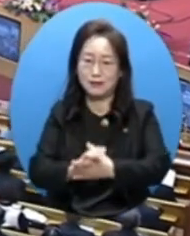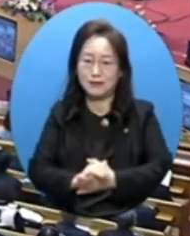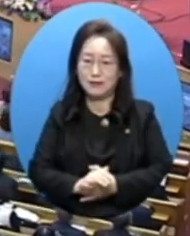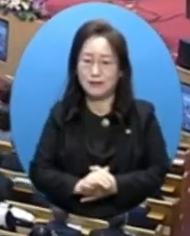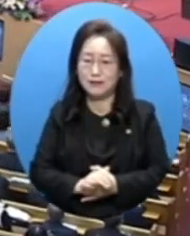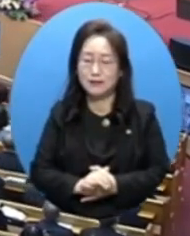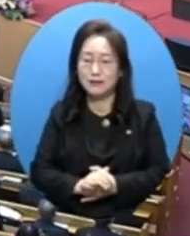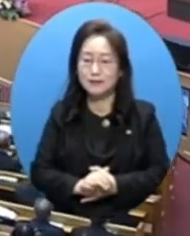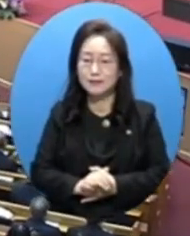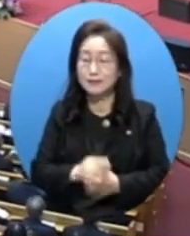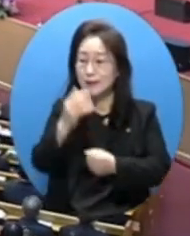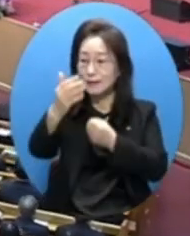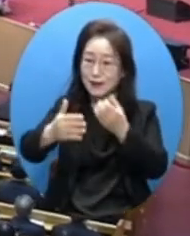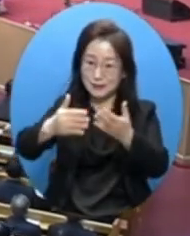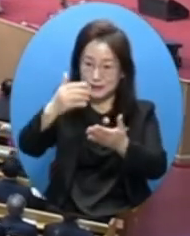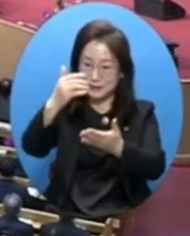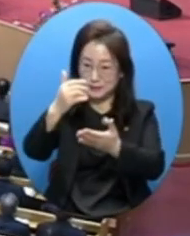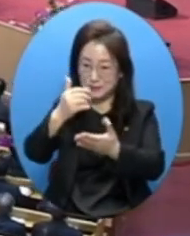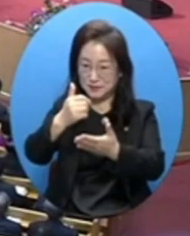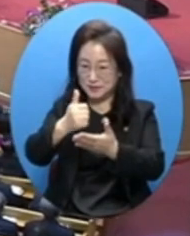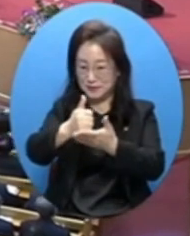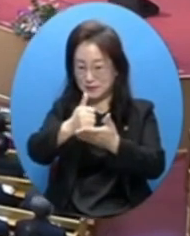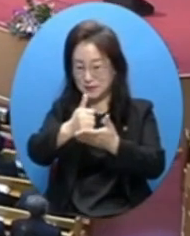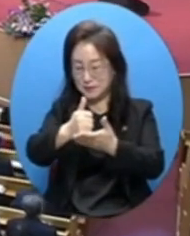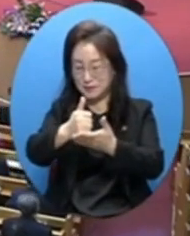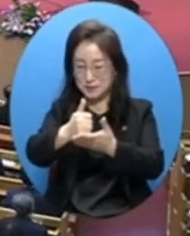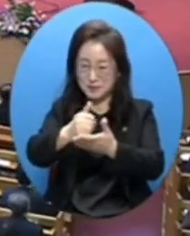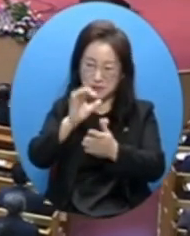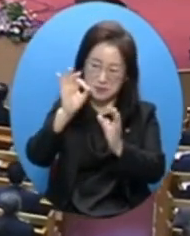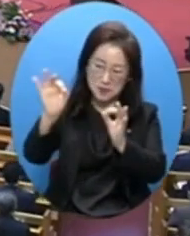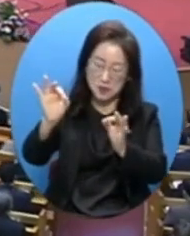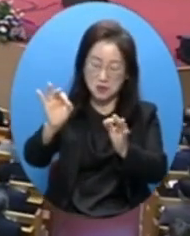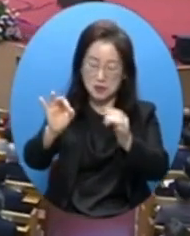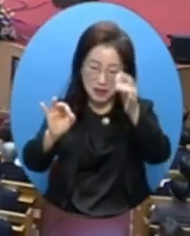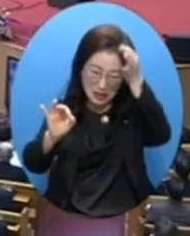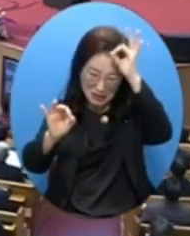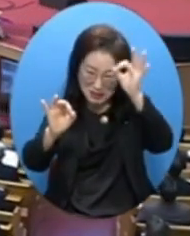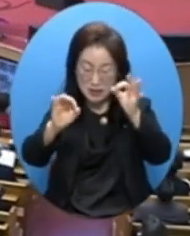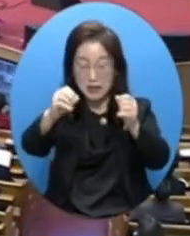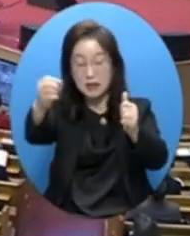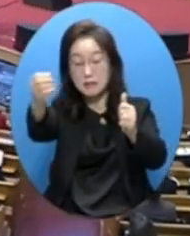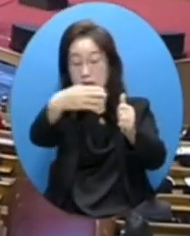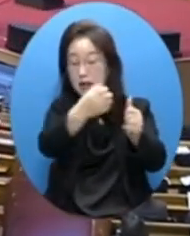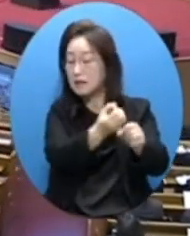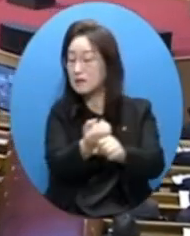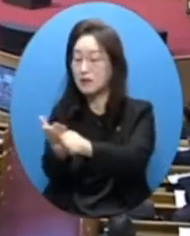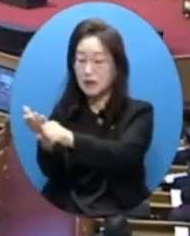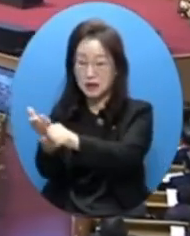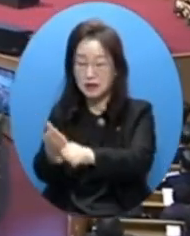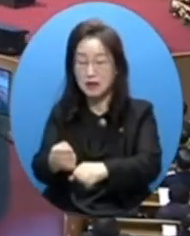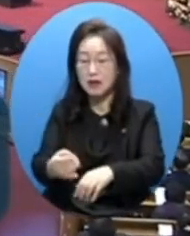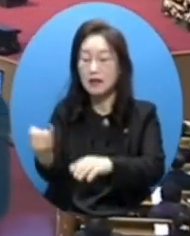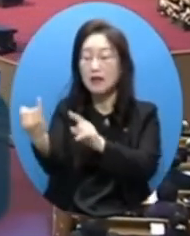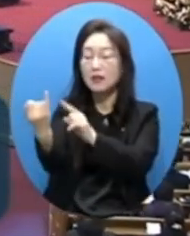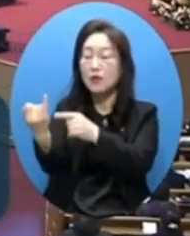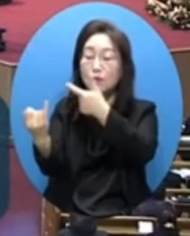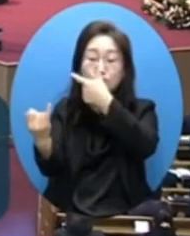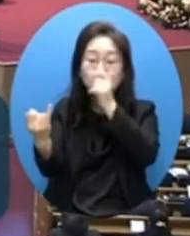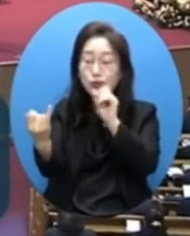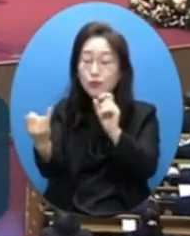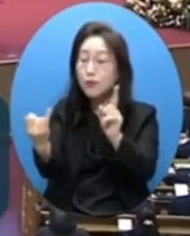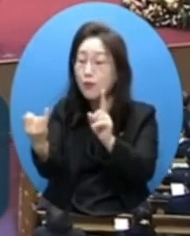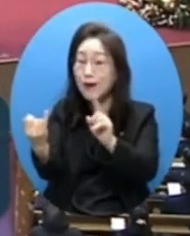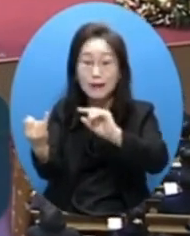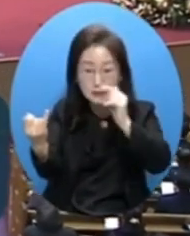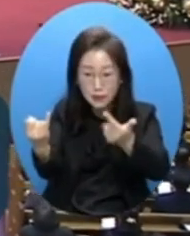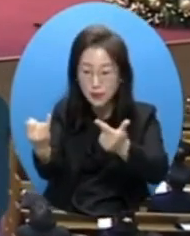그런데 하나님께서는 엘리사 선지자를 통해서 그 여인이 부족한 것이 무엇이냐고 물은 것이 아니라 가지고 있는